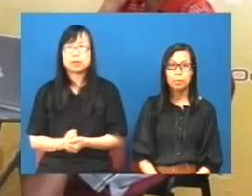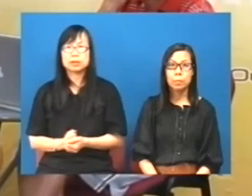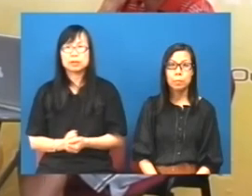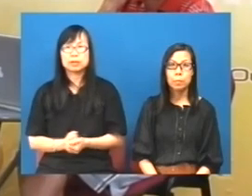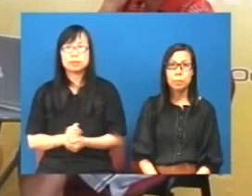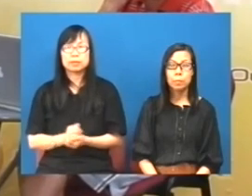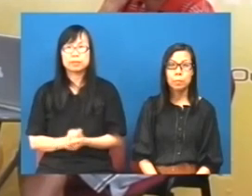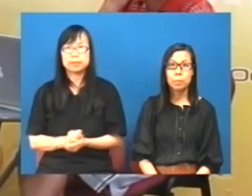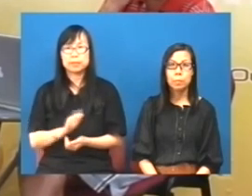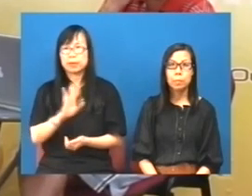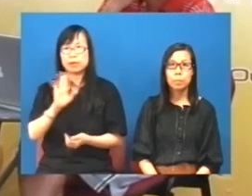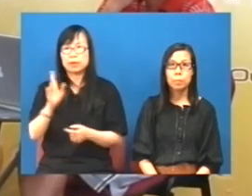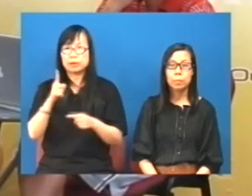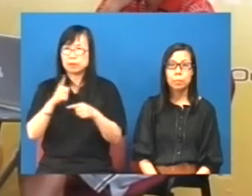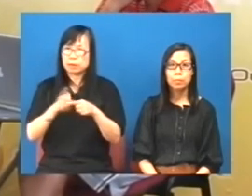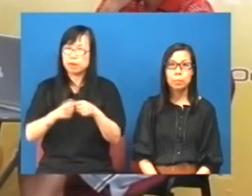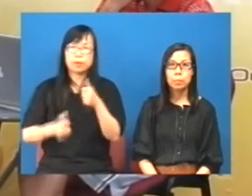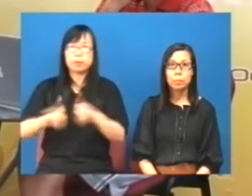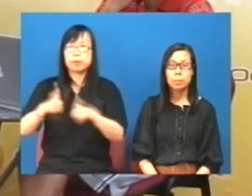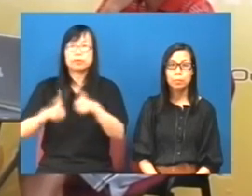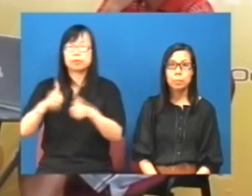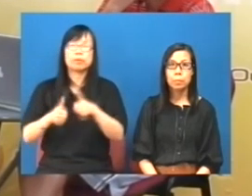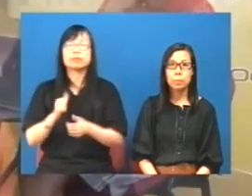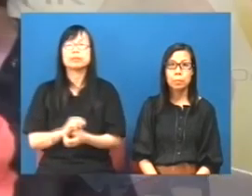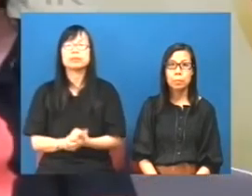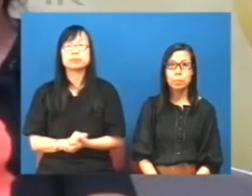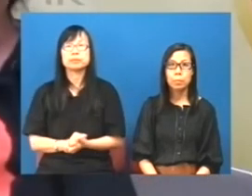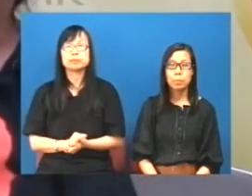可以認真去比賽即是不能夠做一個